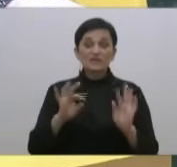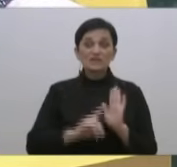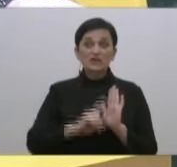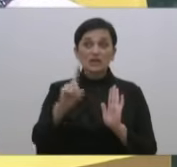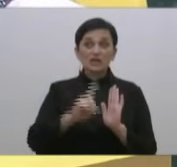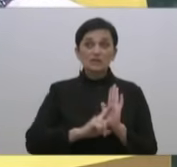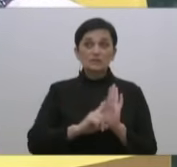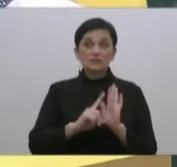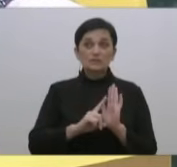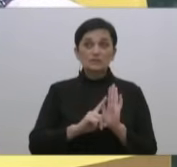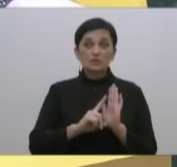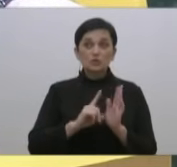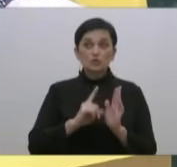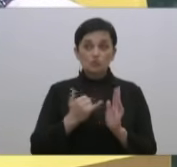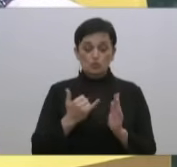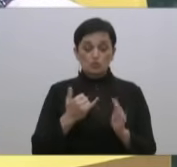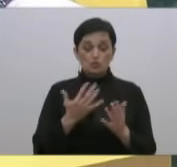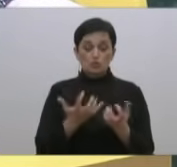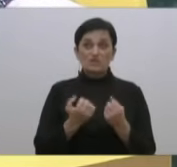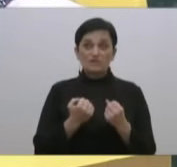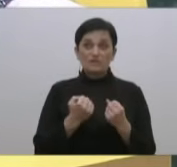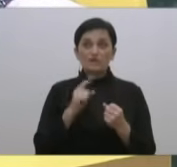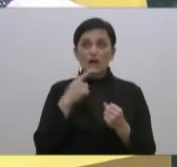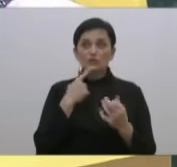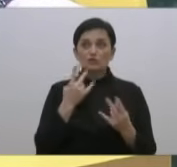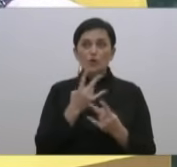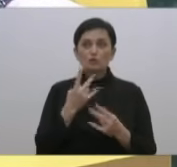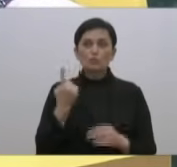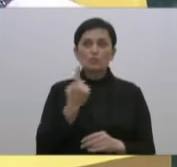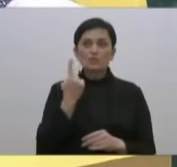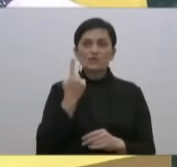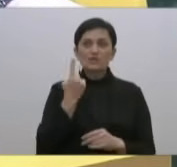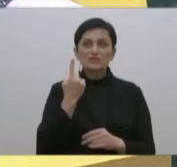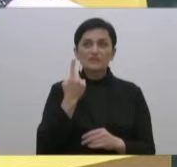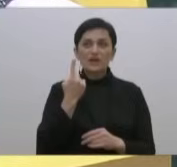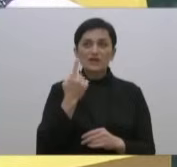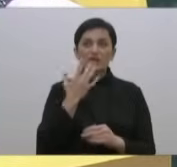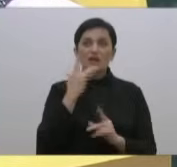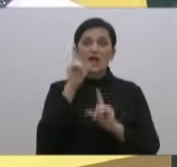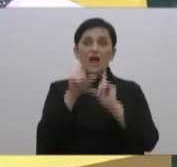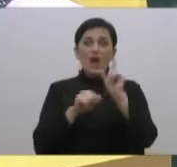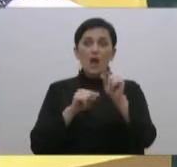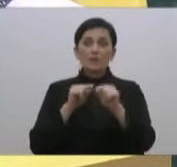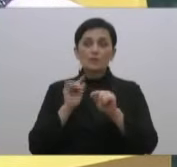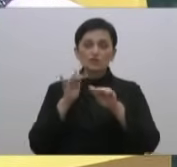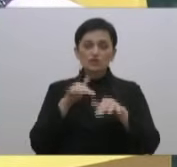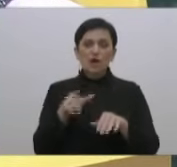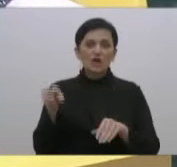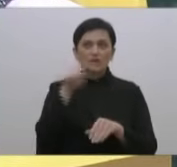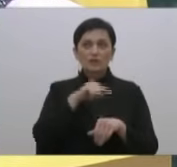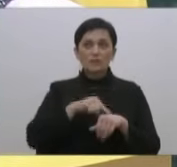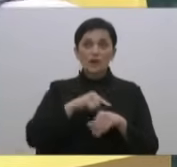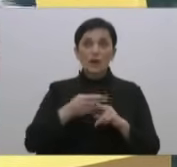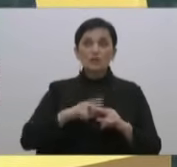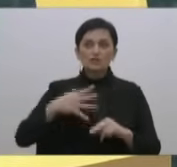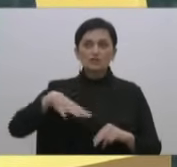ლიბერალიზაციის პირას მივედი და მივიღეთ ეს, რა თქმა უნდა, პირველი ემიგრაციული ტალღა ყველა ქვეყანამ განიცადა